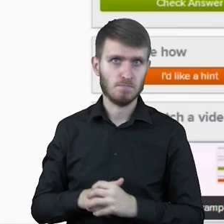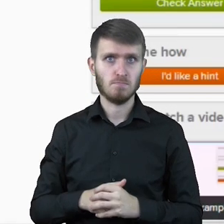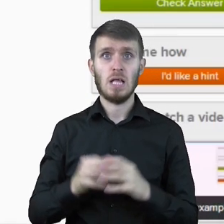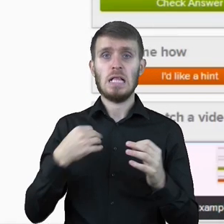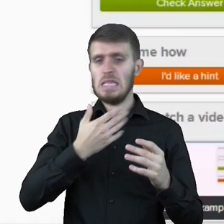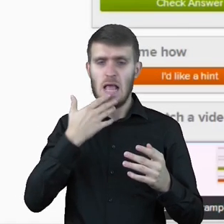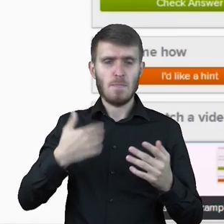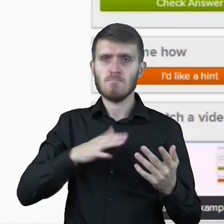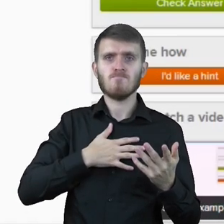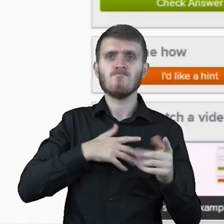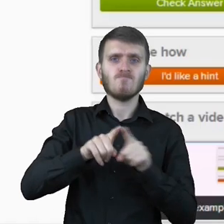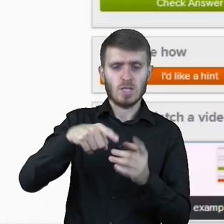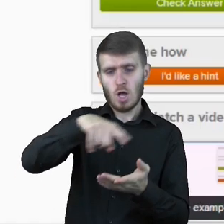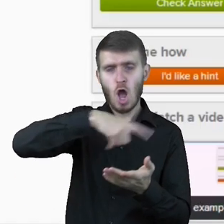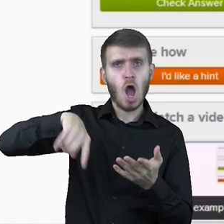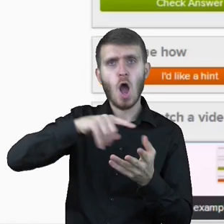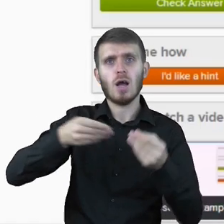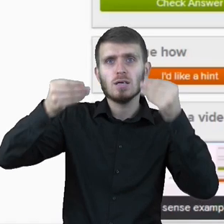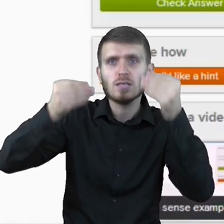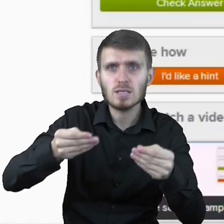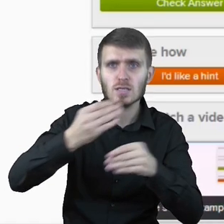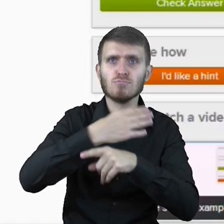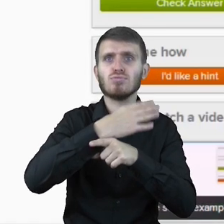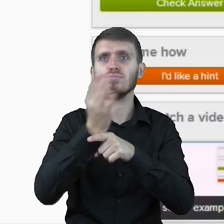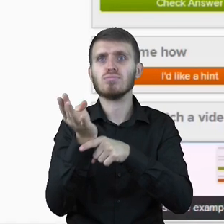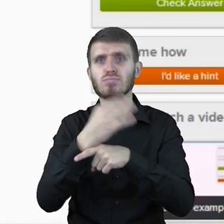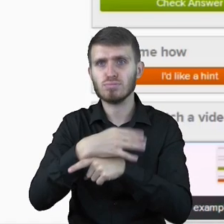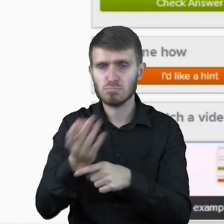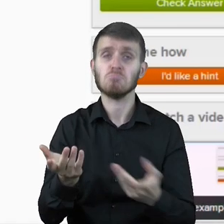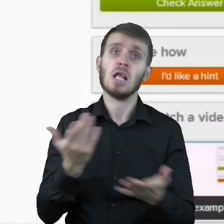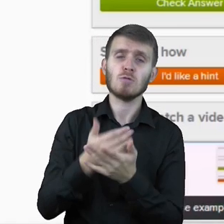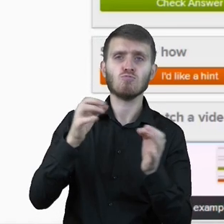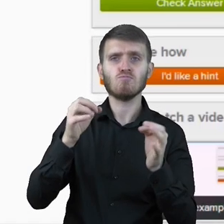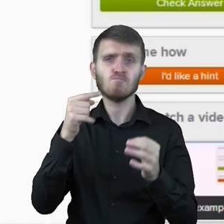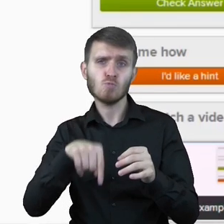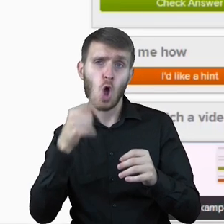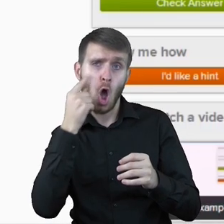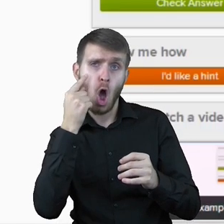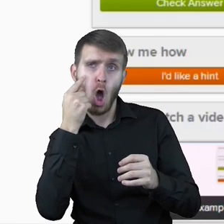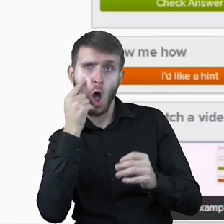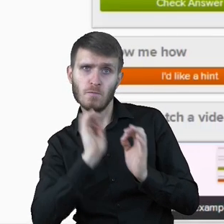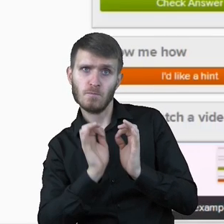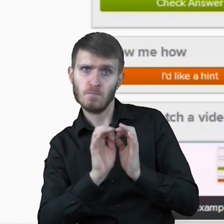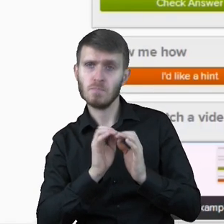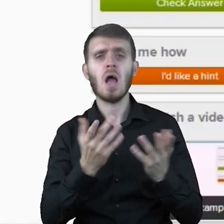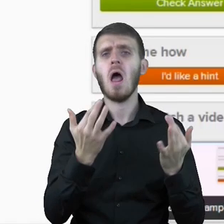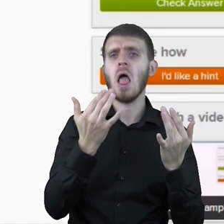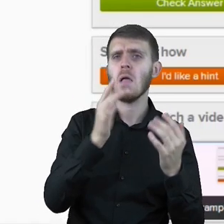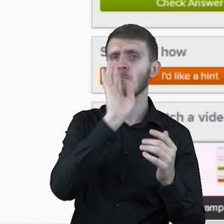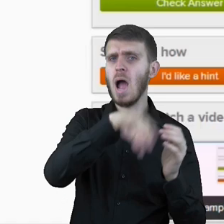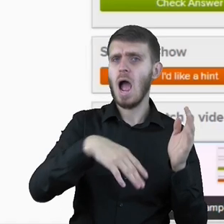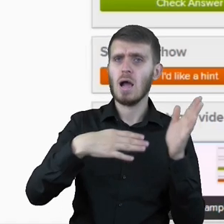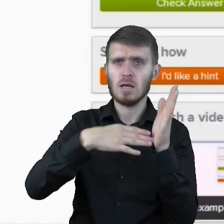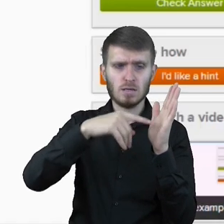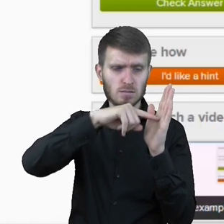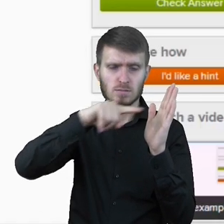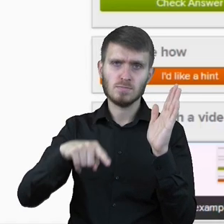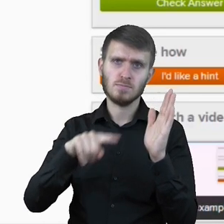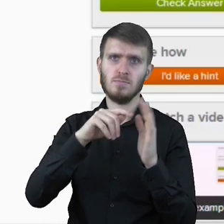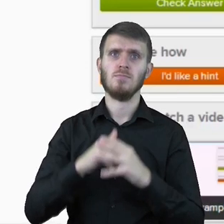nich jest poprawna. Nie mamy w tej chwili do dyspozycji kątomierza, więc musimy na oko ocenić jaki to może być kąt.